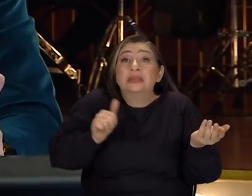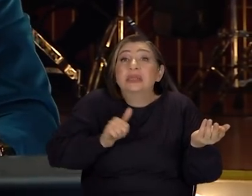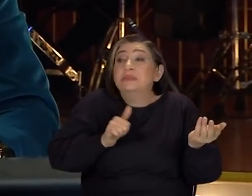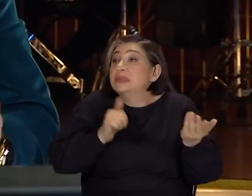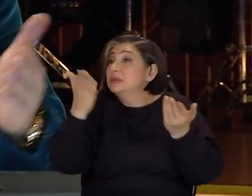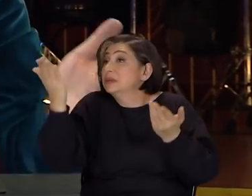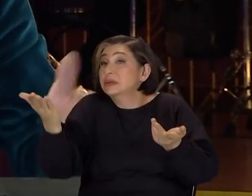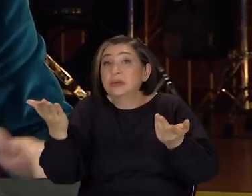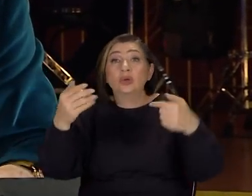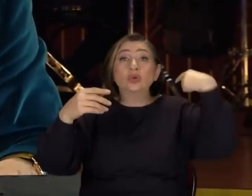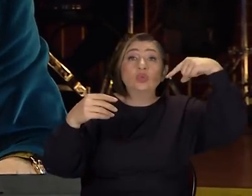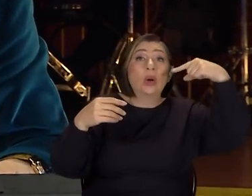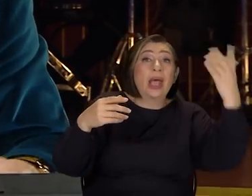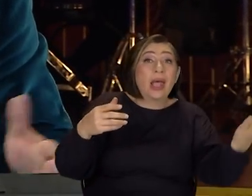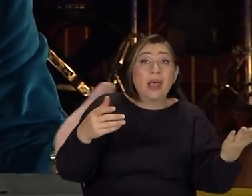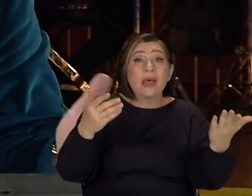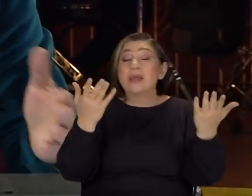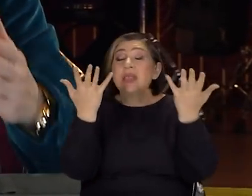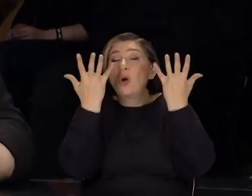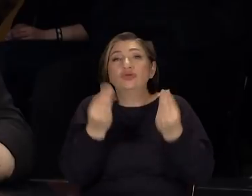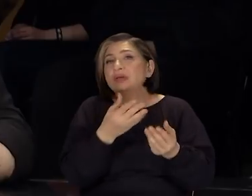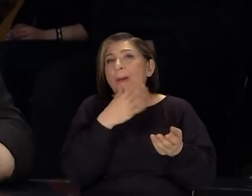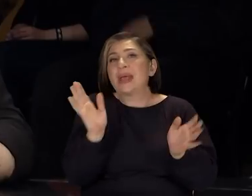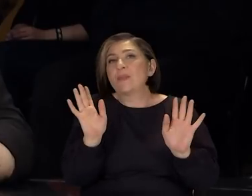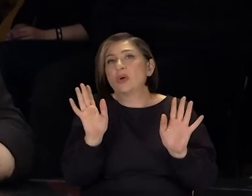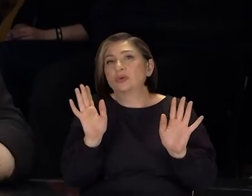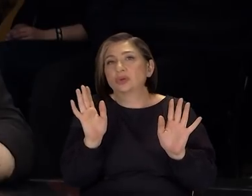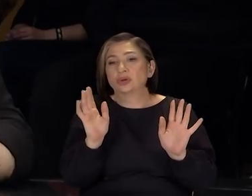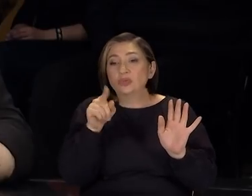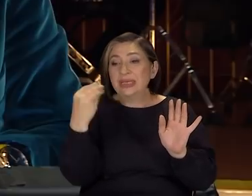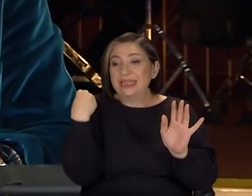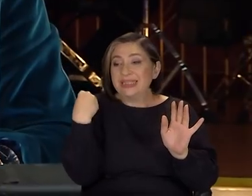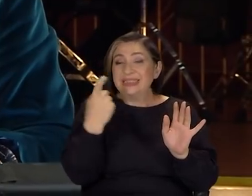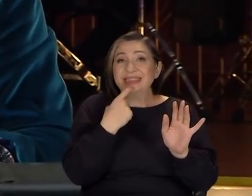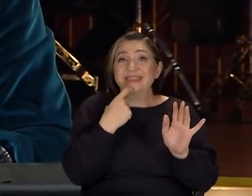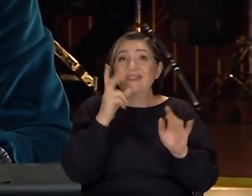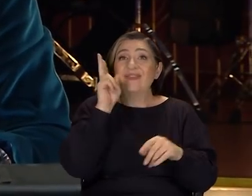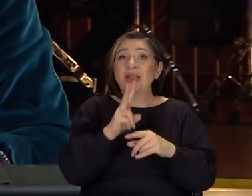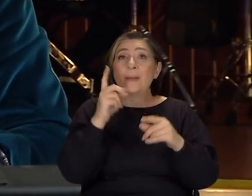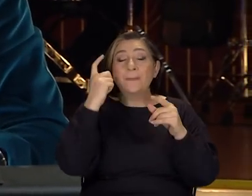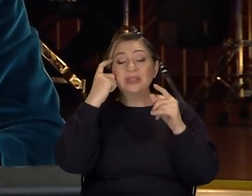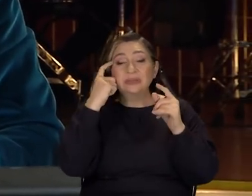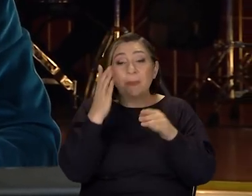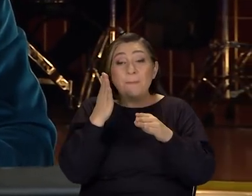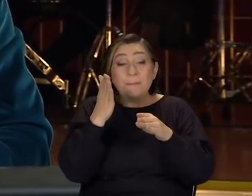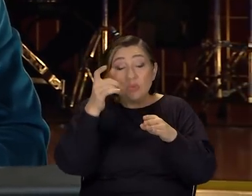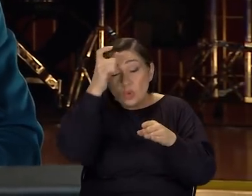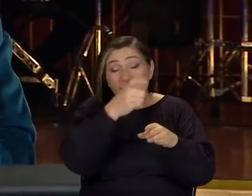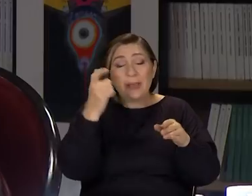askerimizin durumunu, Suriye'deki durumu, diğer bu yeni senede vallahi başımıza, memleketimizin